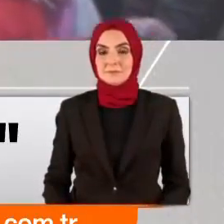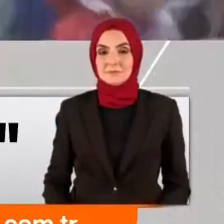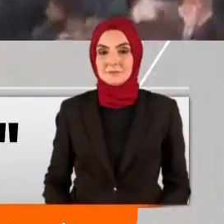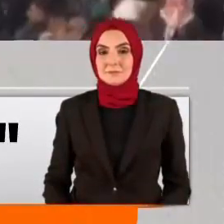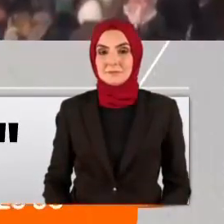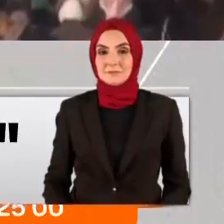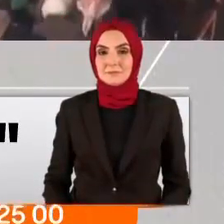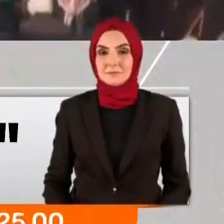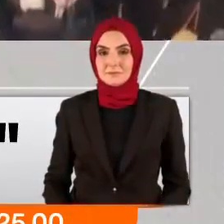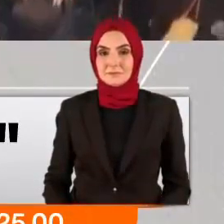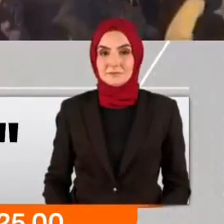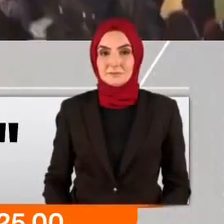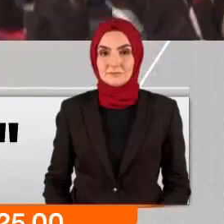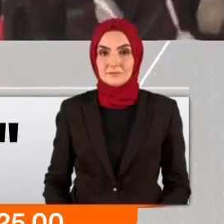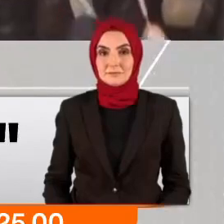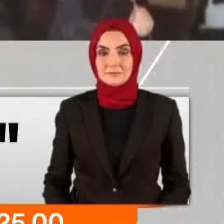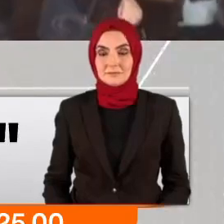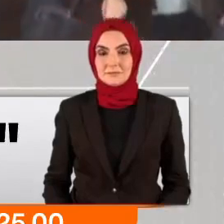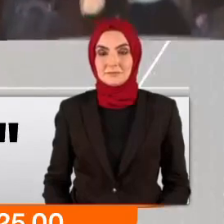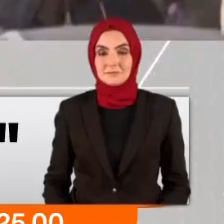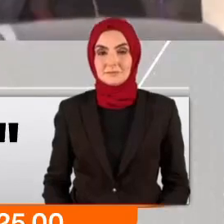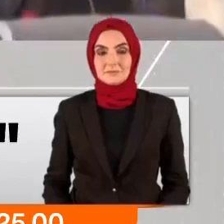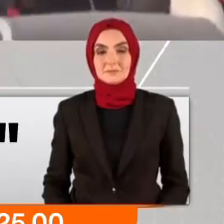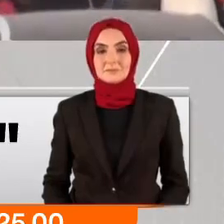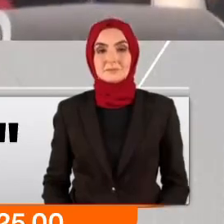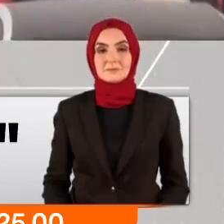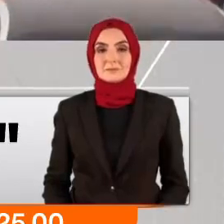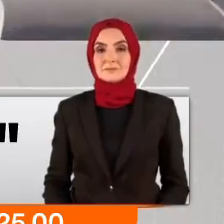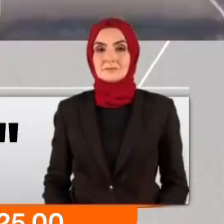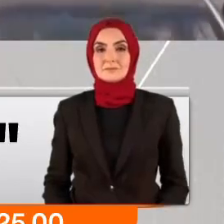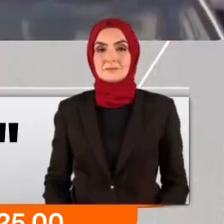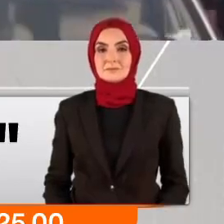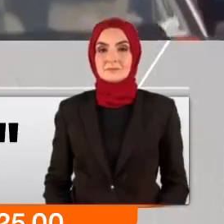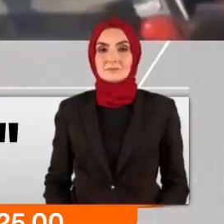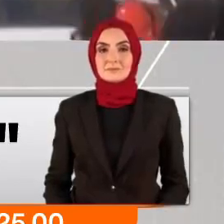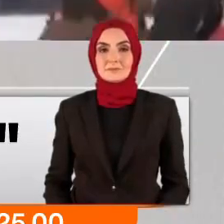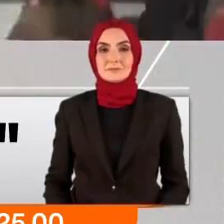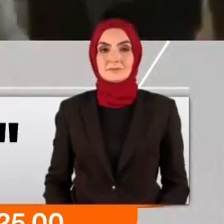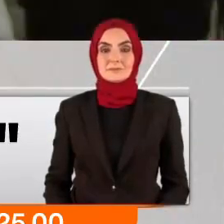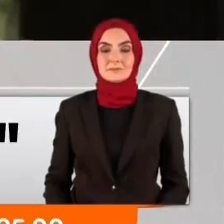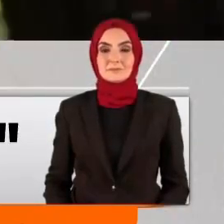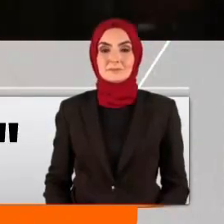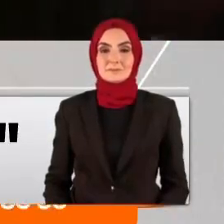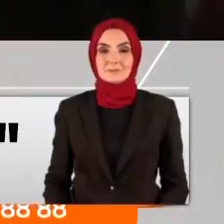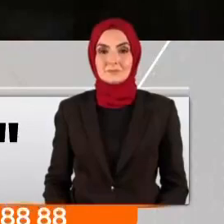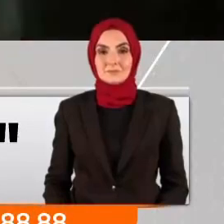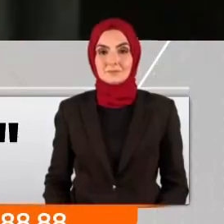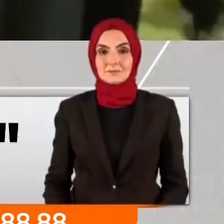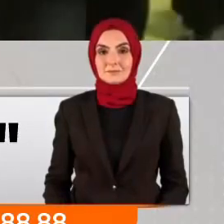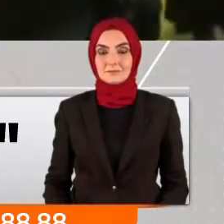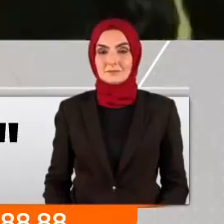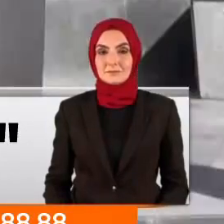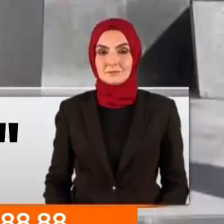der Rat hat das schon beschlossen, eine erste neue Tranche festgelegt hat, damit über die schon vereinbarten 6 Milliarden hinaus weitere